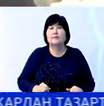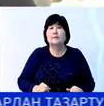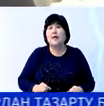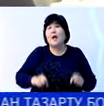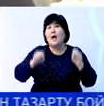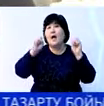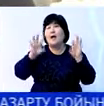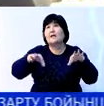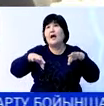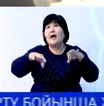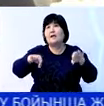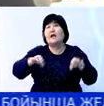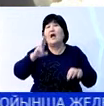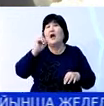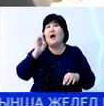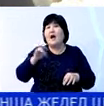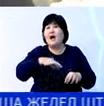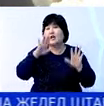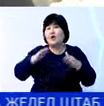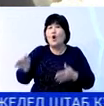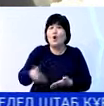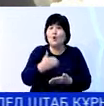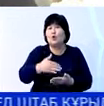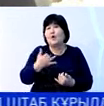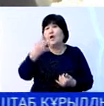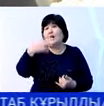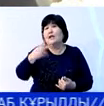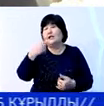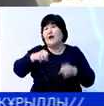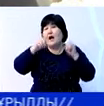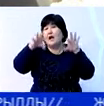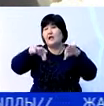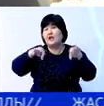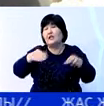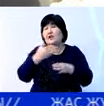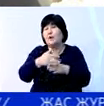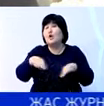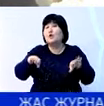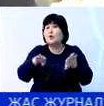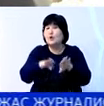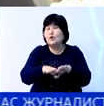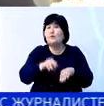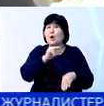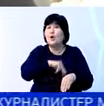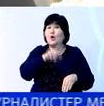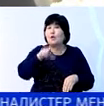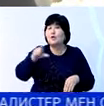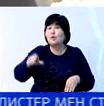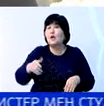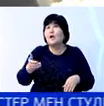арнайы техникалар қар күреу тазалау жұмыстарына 42 арнаулы техника бөлінсе, сонымен қатар жұмысшы тап